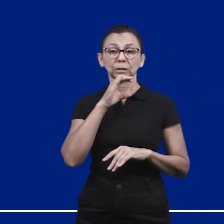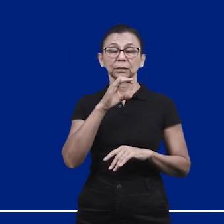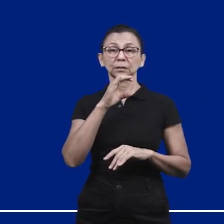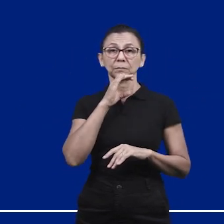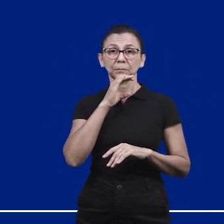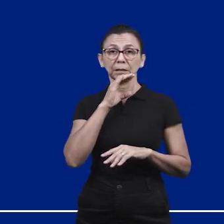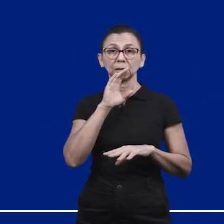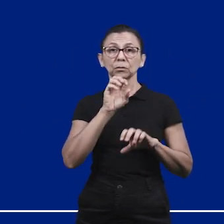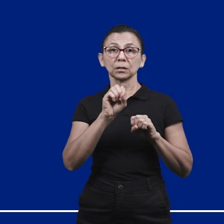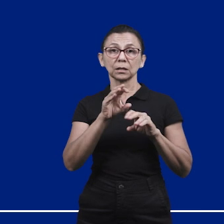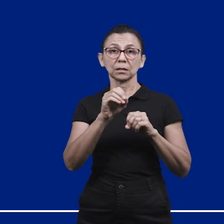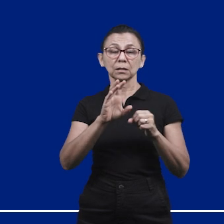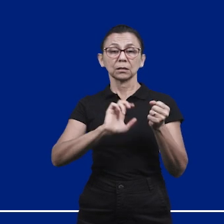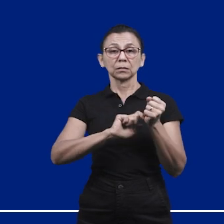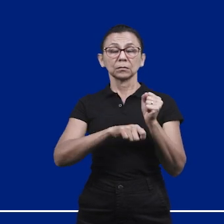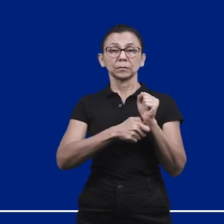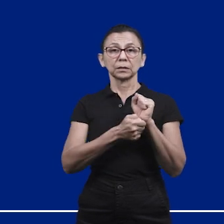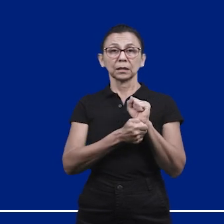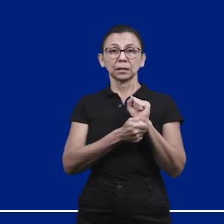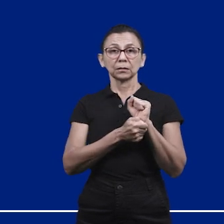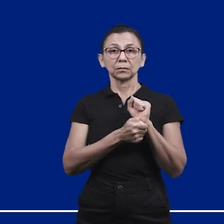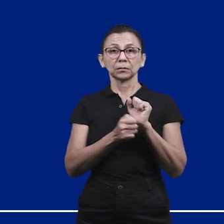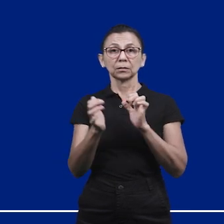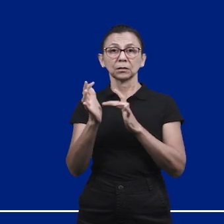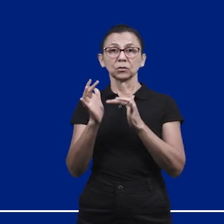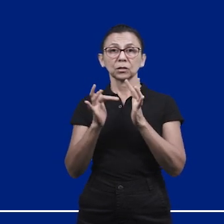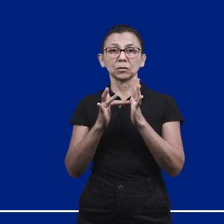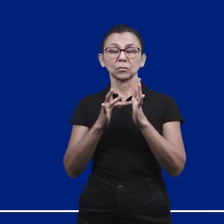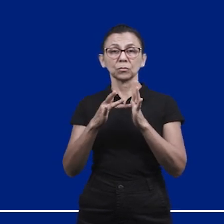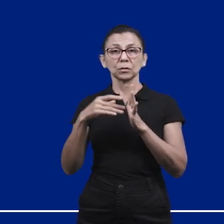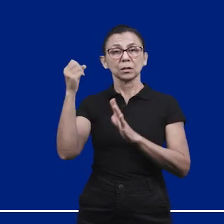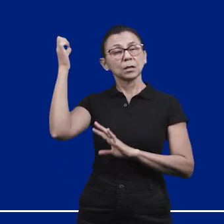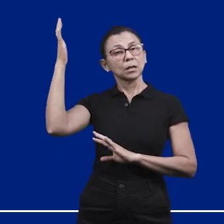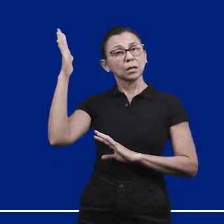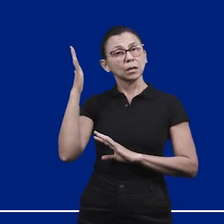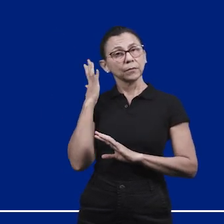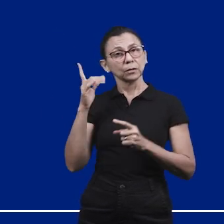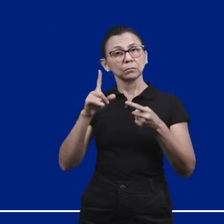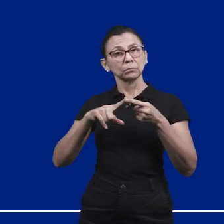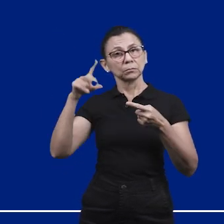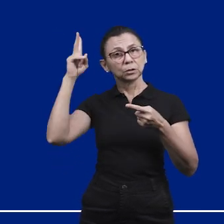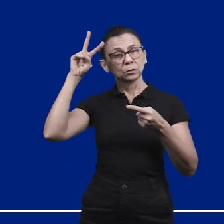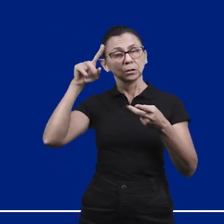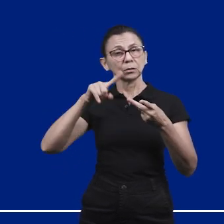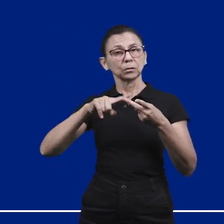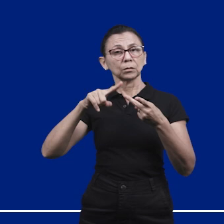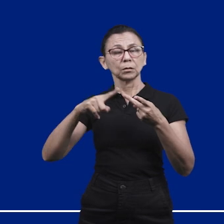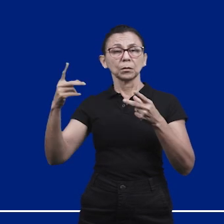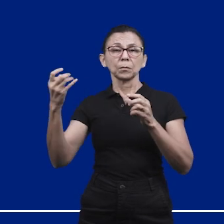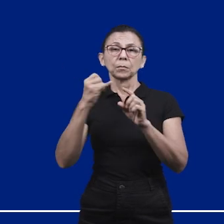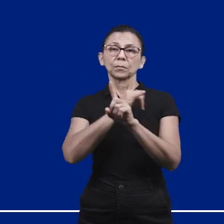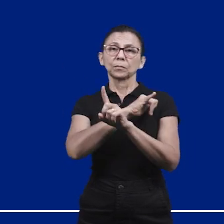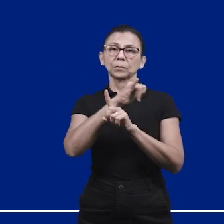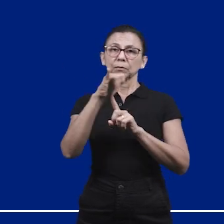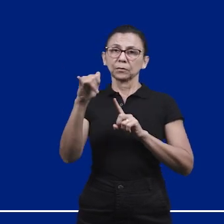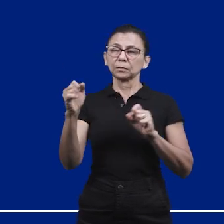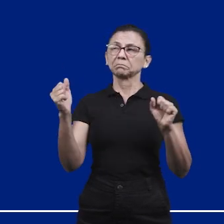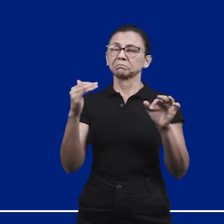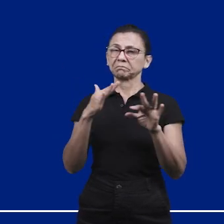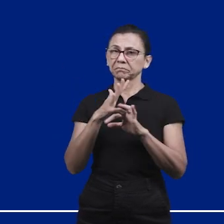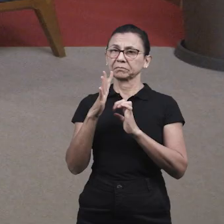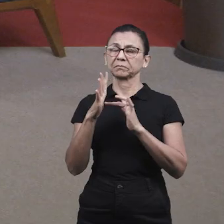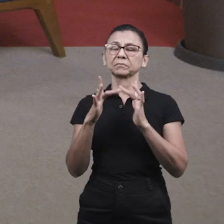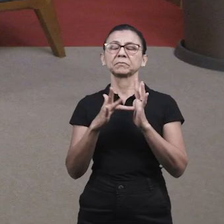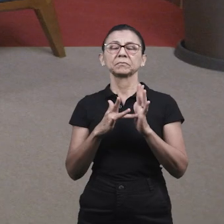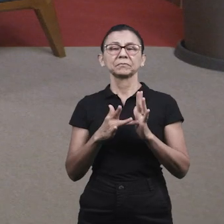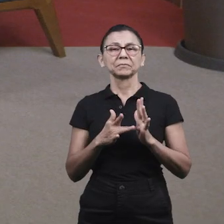de Minas Gerais, au Brésil. Il nous dit, la promotion de la notion de l'évangile éternel enrichit de manière prophétique et claire les enseignements et les